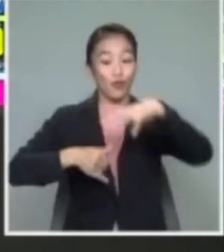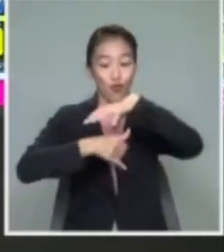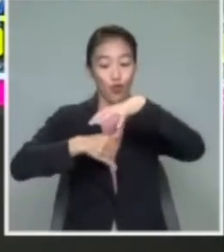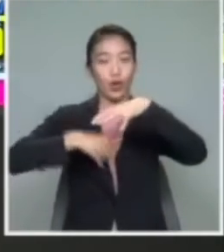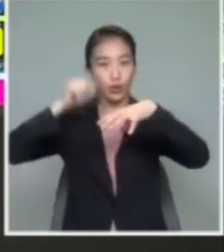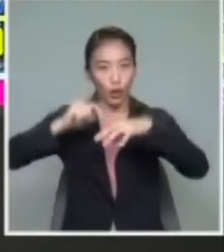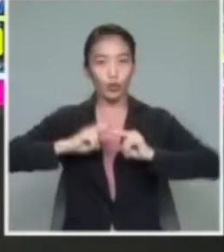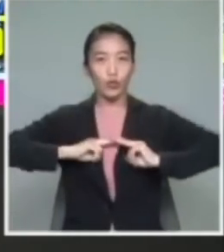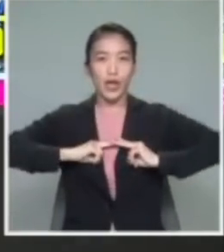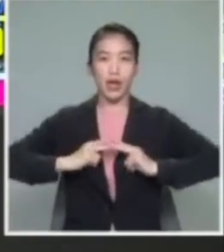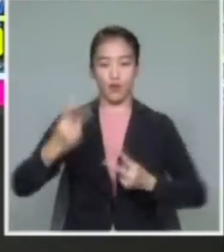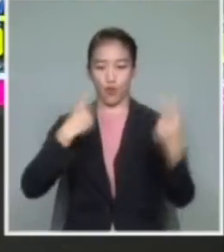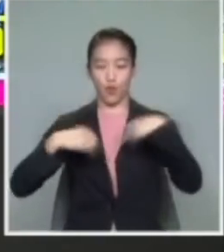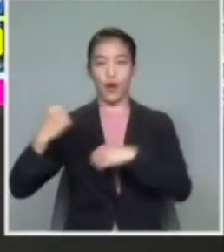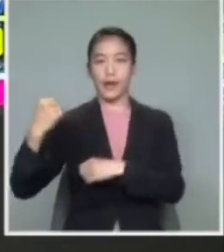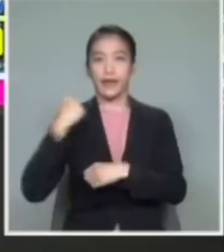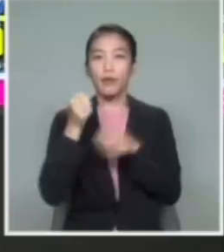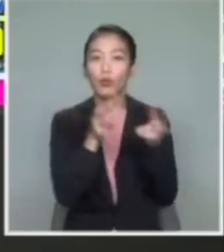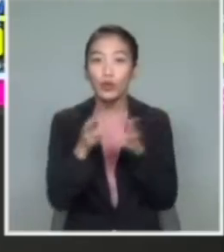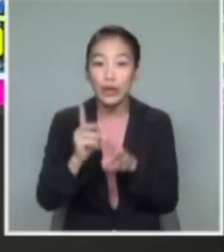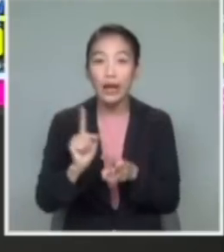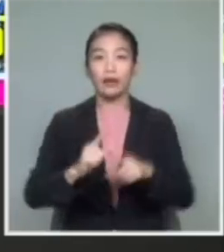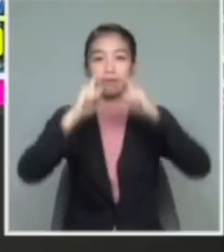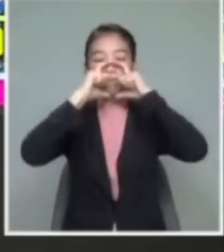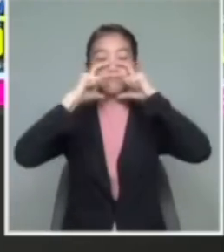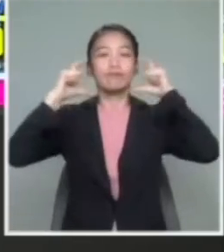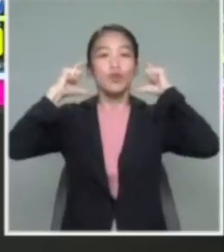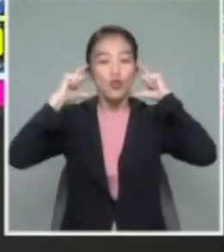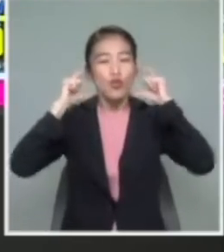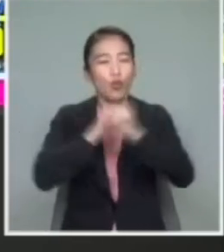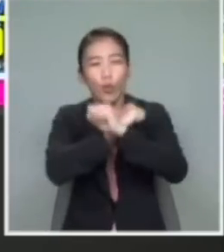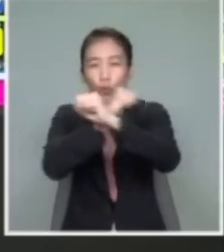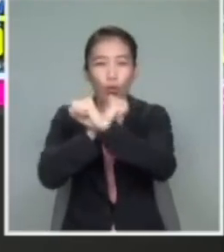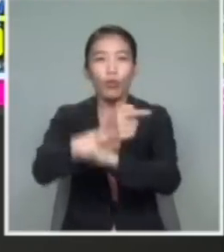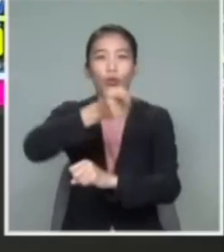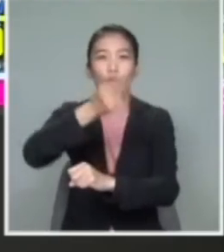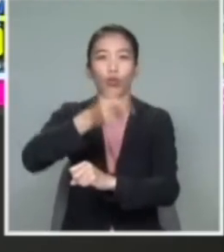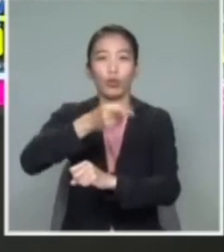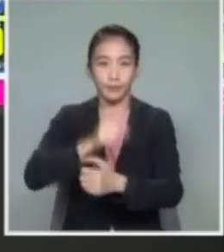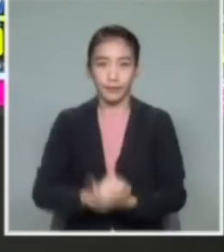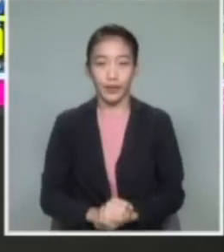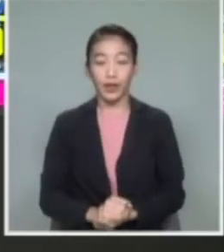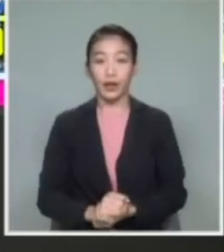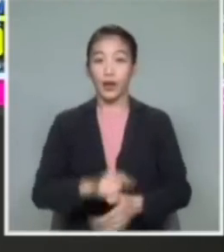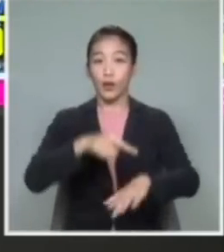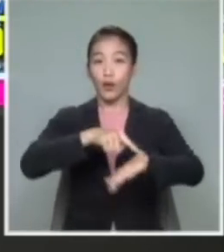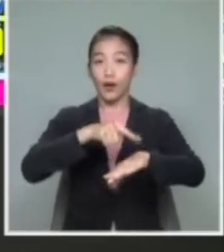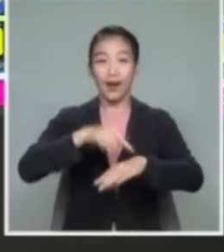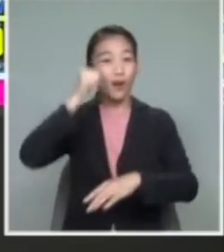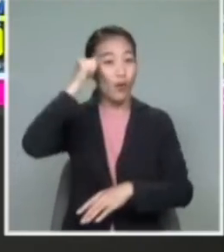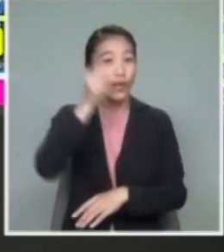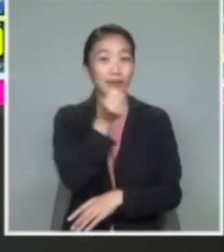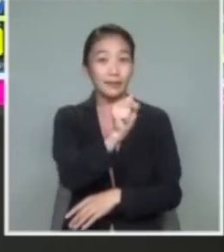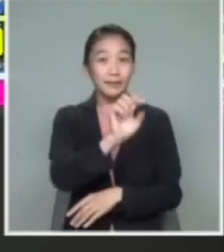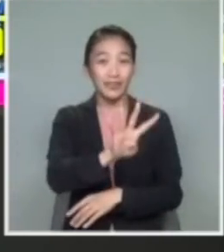ในการป้องกันการแพร่เชื้อนั่นก็คือยังจะต้องสวมใส่หน้ากากอนามัยอยู่เหมือนเดิมนะครับระยะเวลา14วันเนี่ยเพียงพอไหม